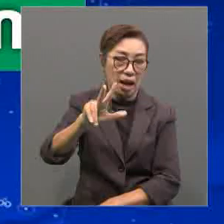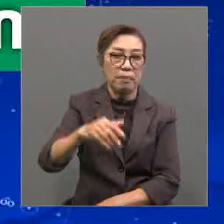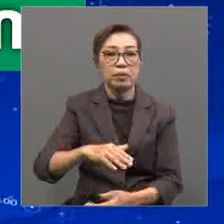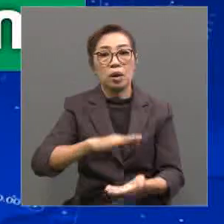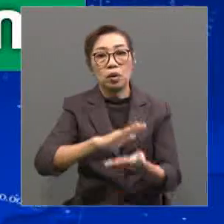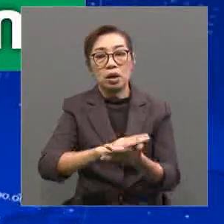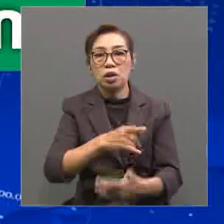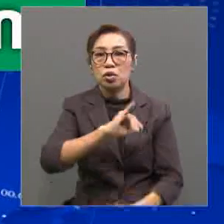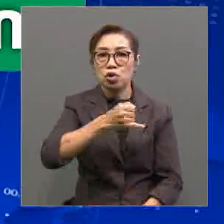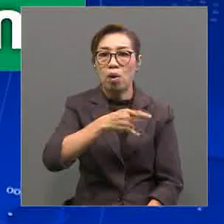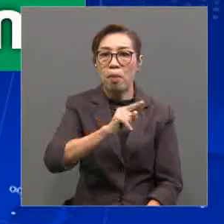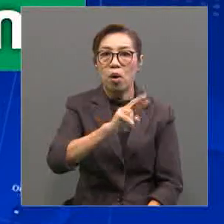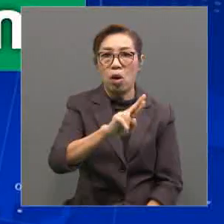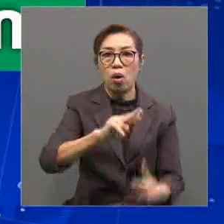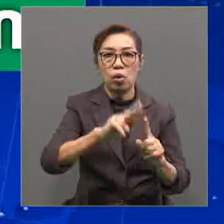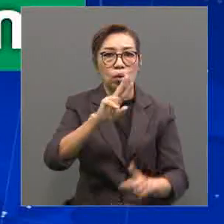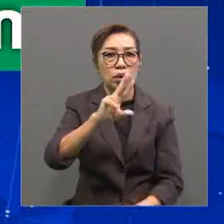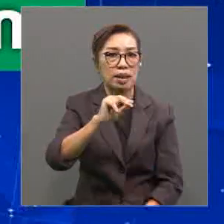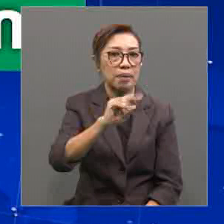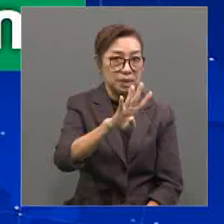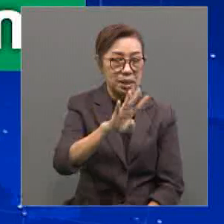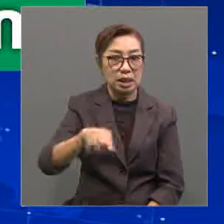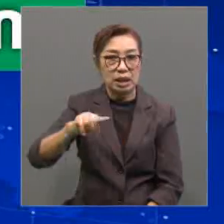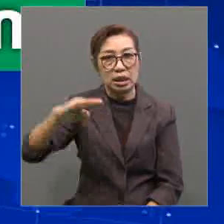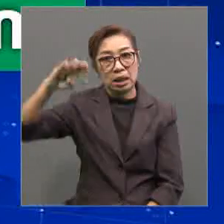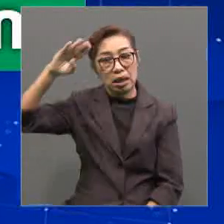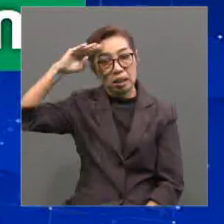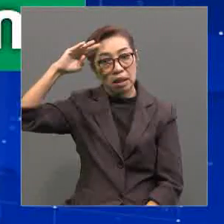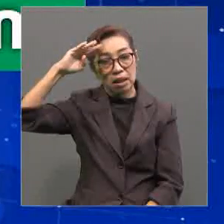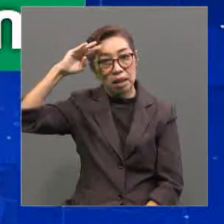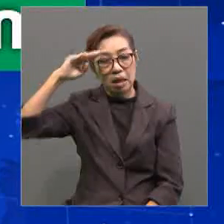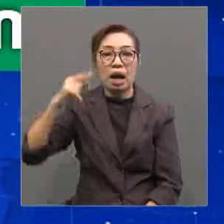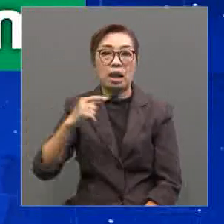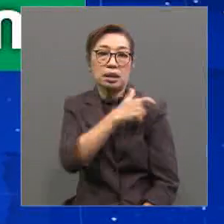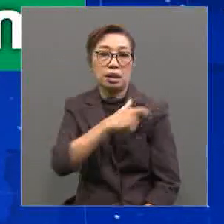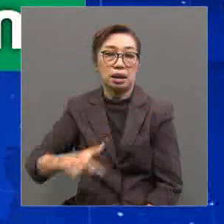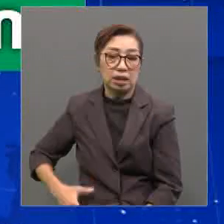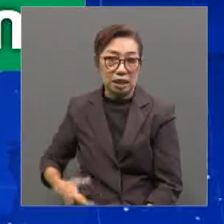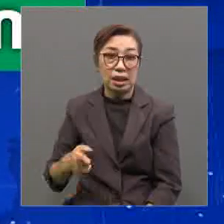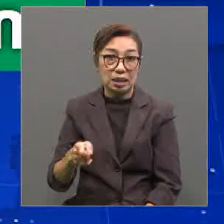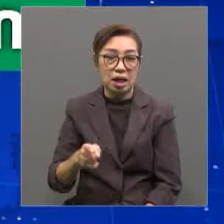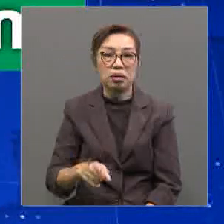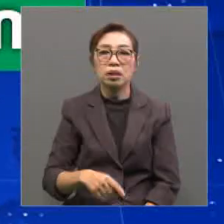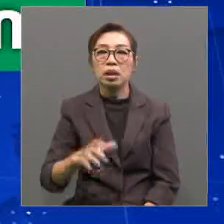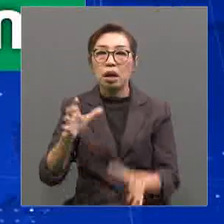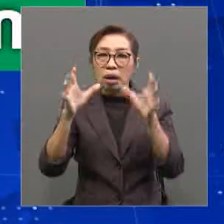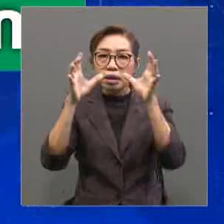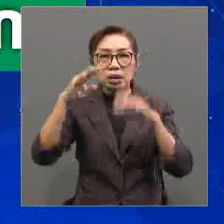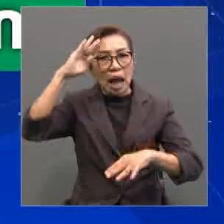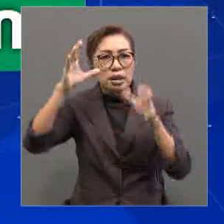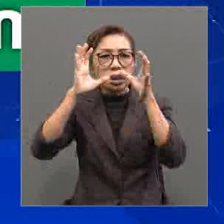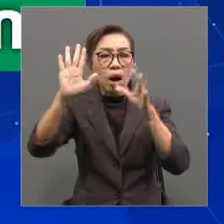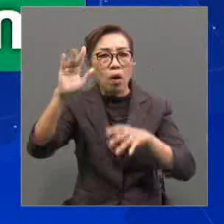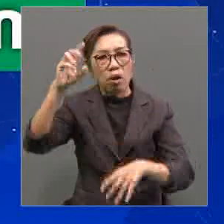นายร้อยจปรรุ่นที่ 34เติบโตมาจากกองพลทหารราบที่ 2รักษาพระองค์เป็นทหารเสือราชินีเคยเป็น